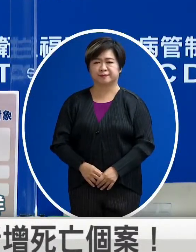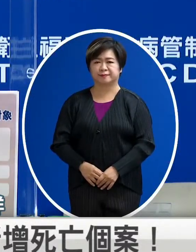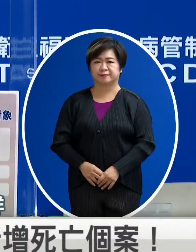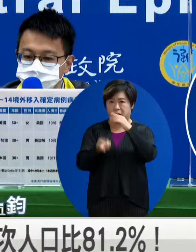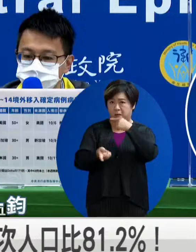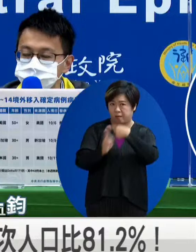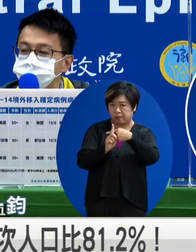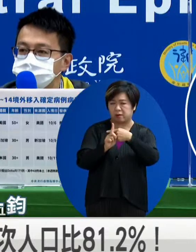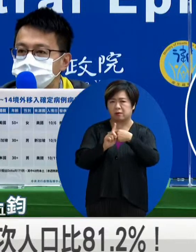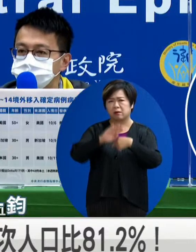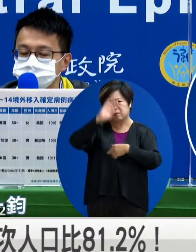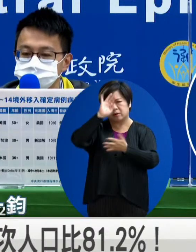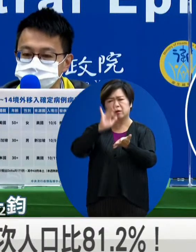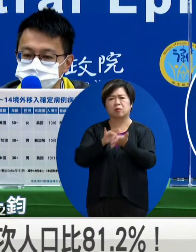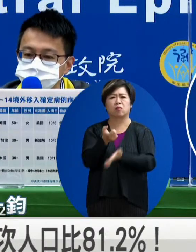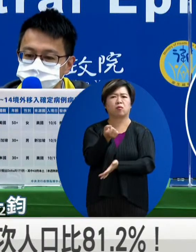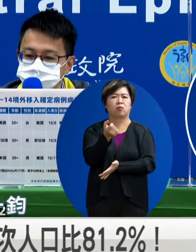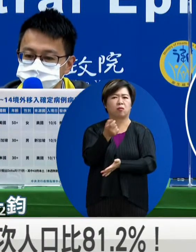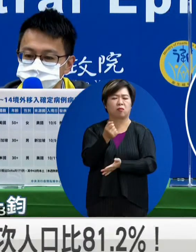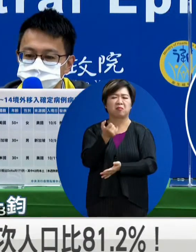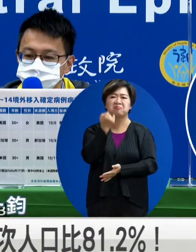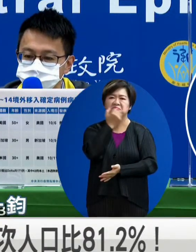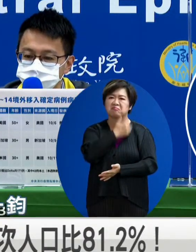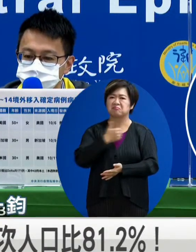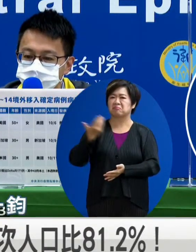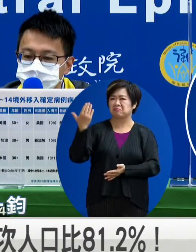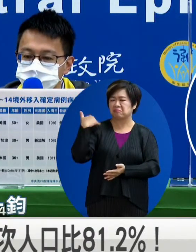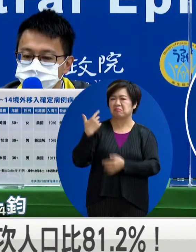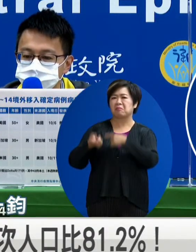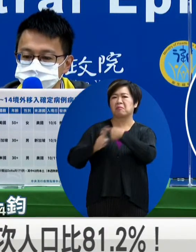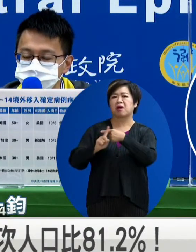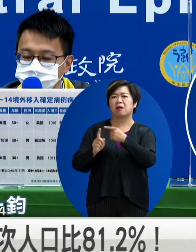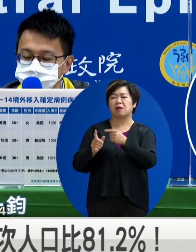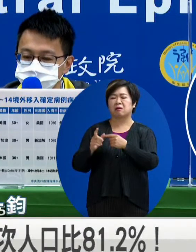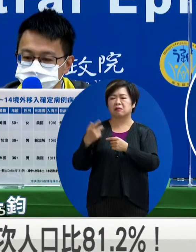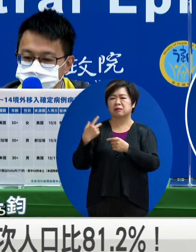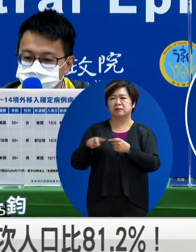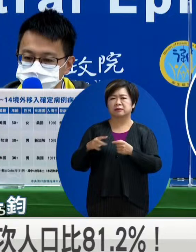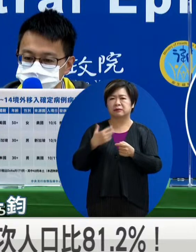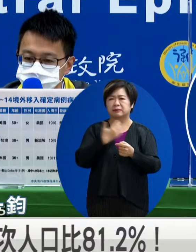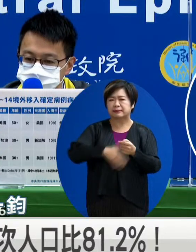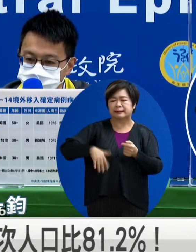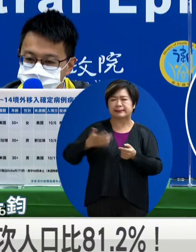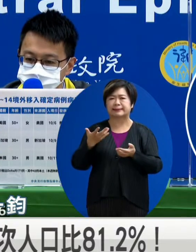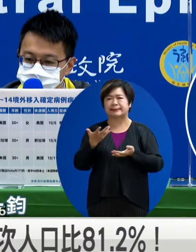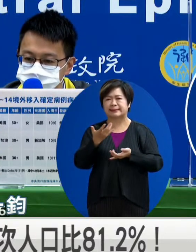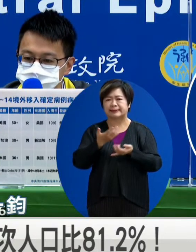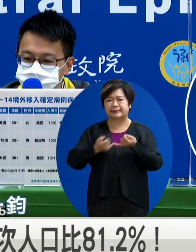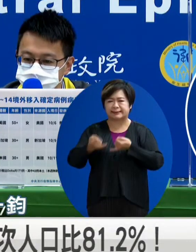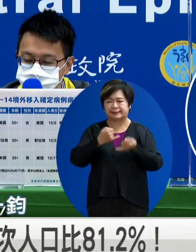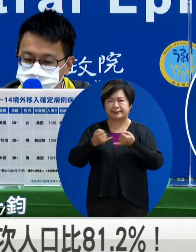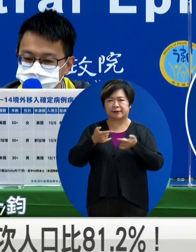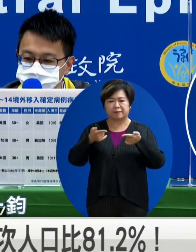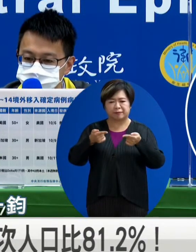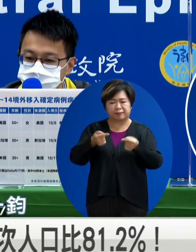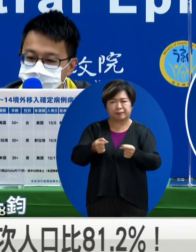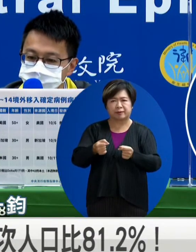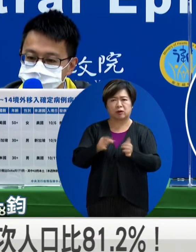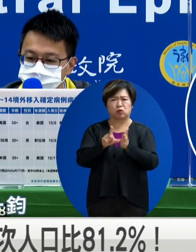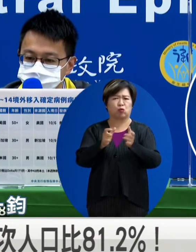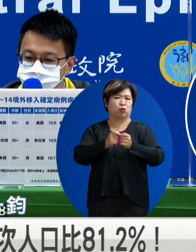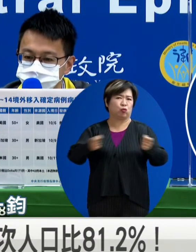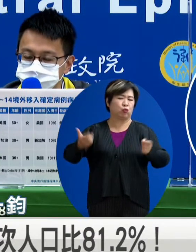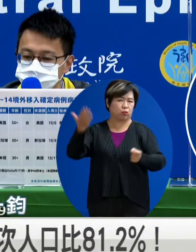昨天有 病毒量并不高，可能是先前已经确诊过，或者是没有确诊过，但是已经感染一阵子，那被我们这